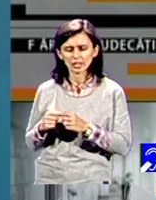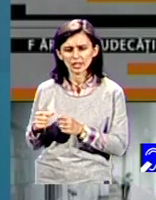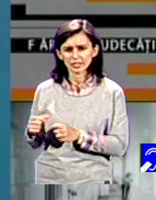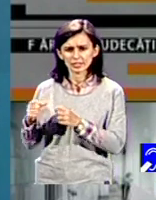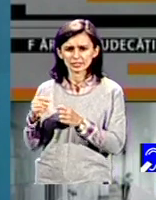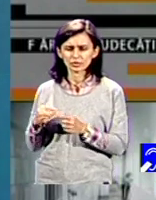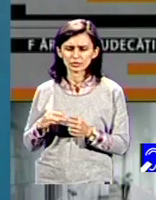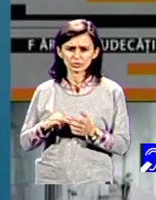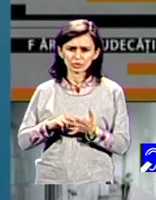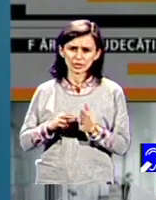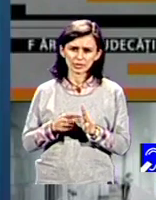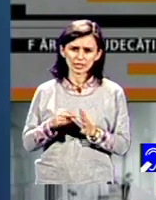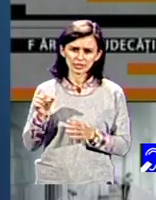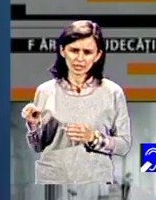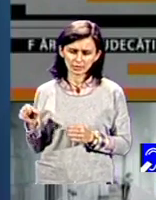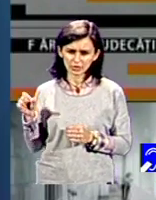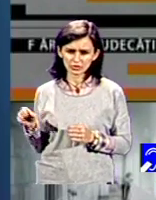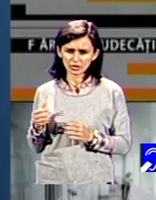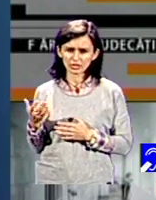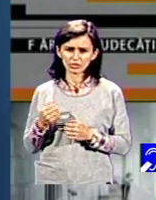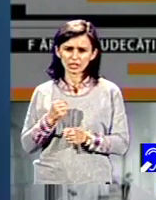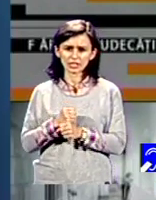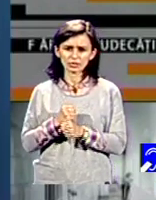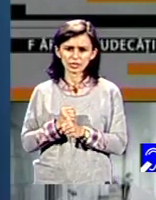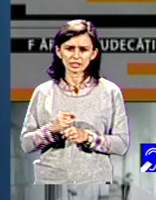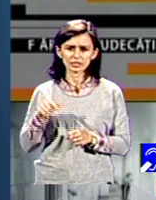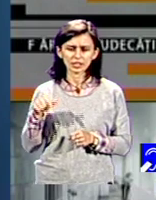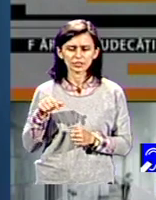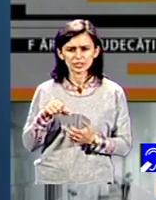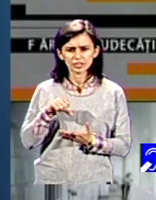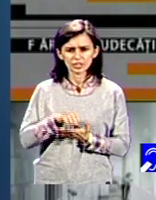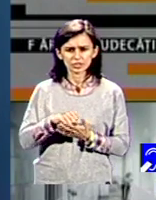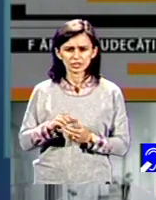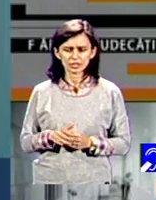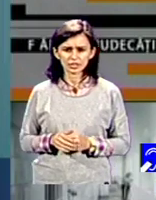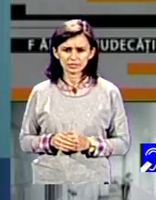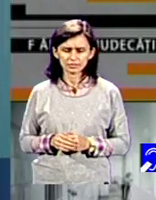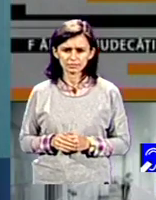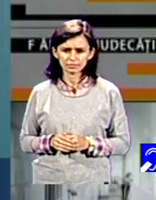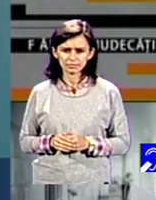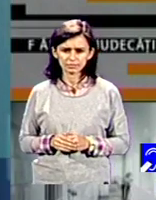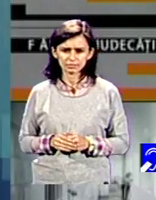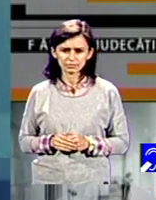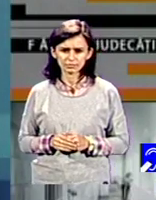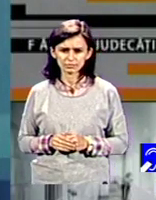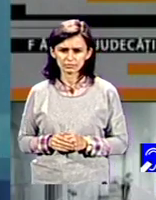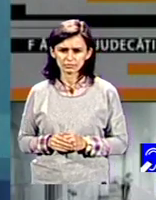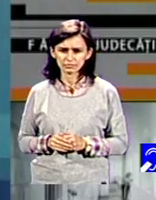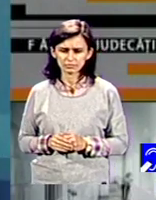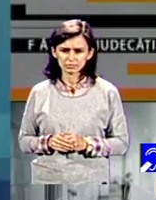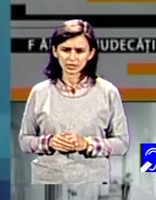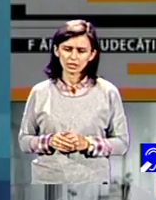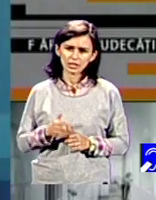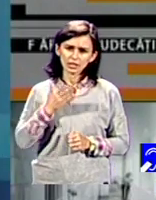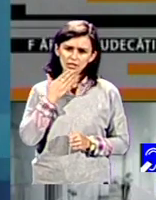treningul personalului care care lucrează în aceste centre Din păcate este o o rană